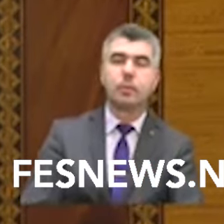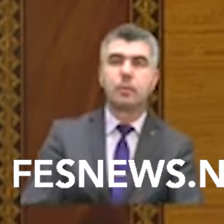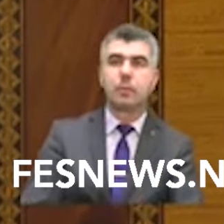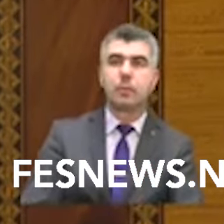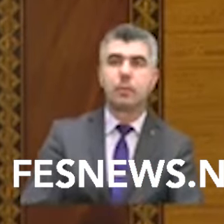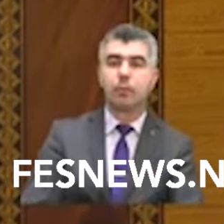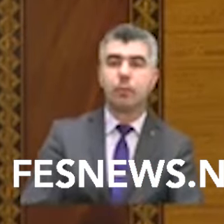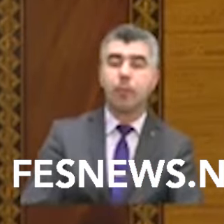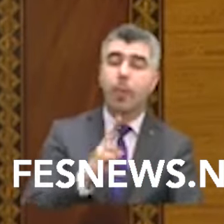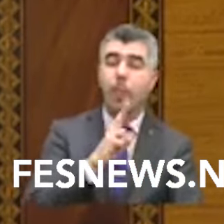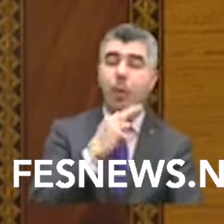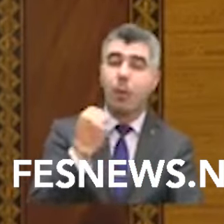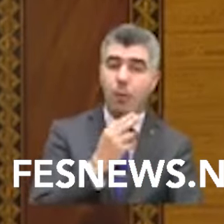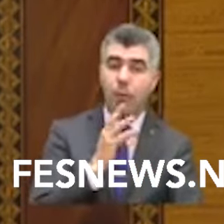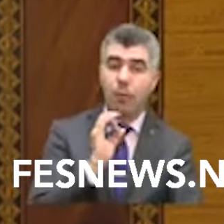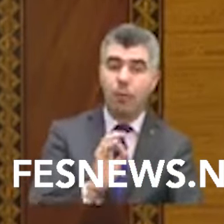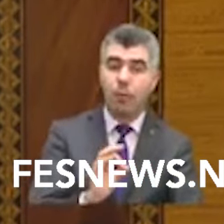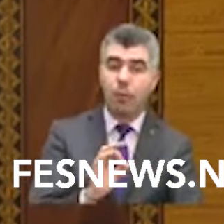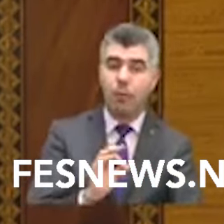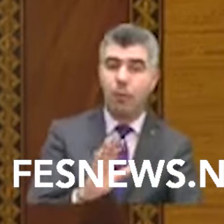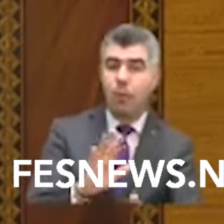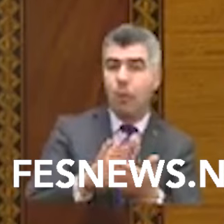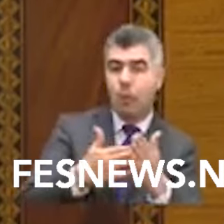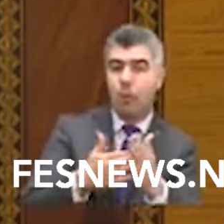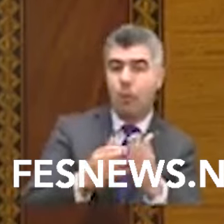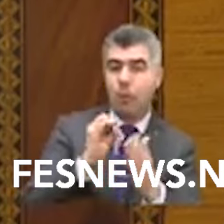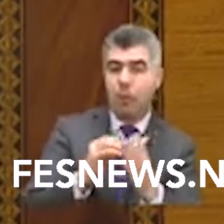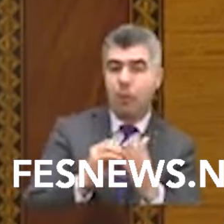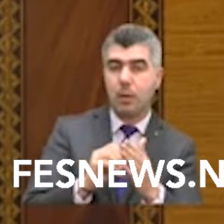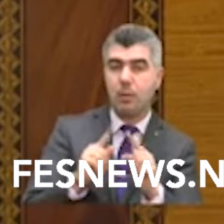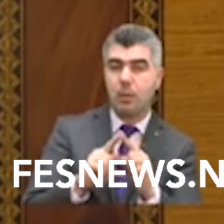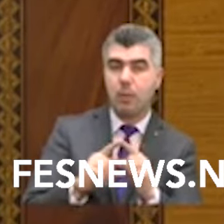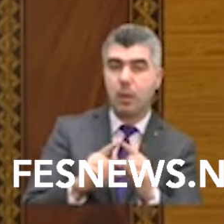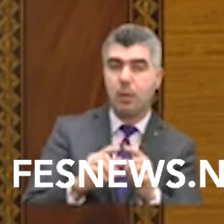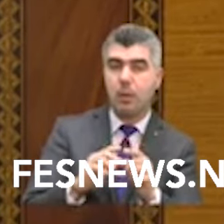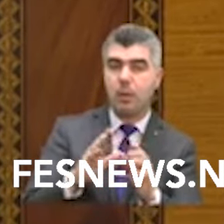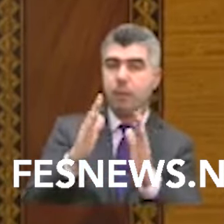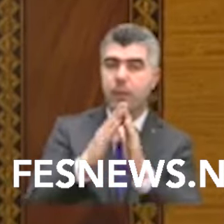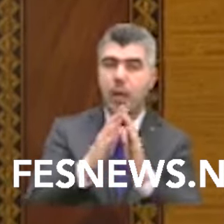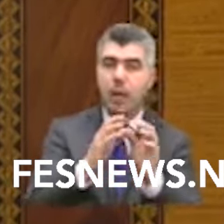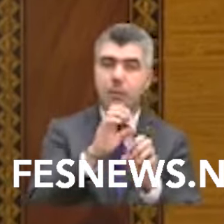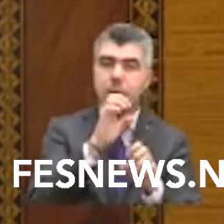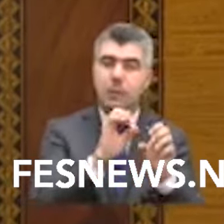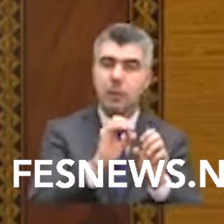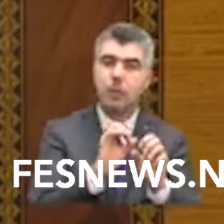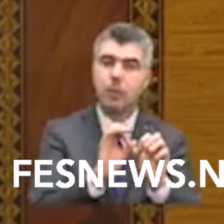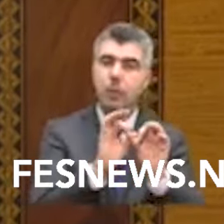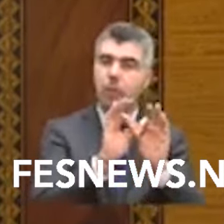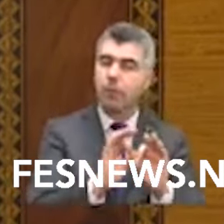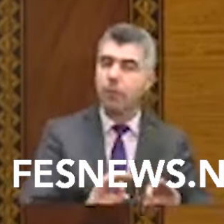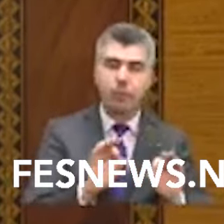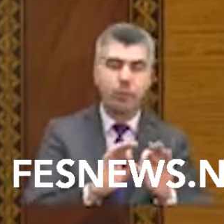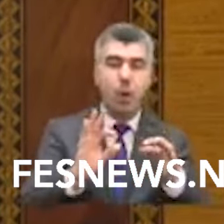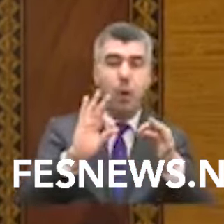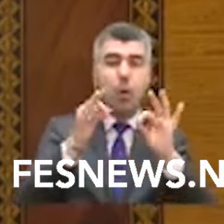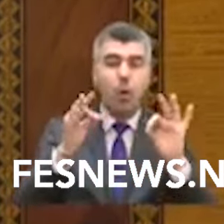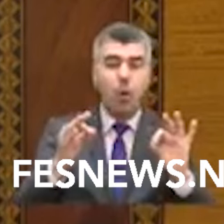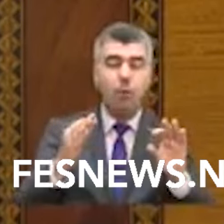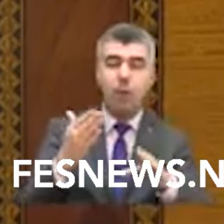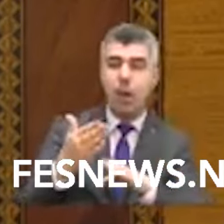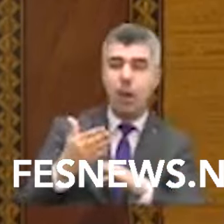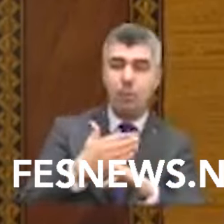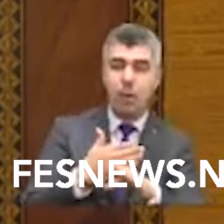الحكومة عندها رؤية مبتكرة لتسريع القضاء على مدن الصفيح. قبل ما ندخل في التفاصيل لازم